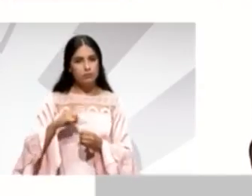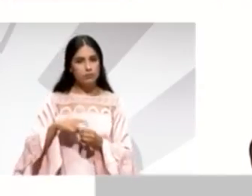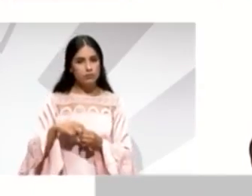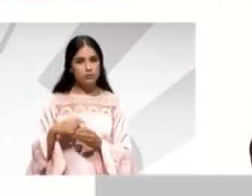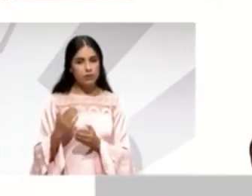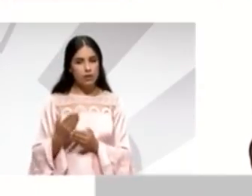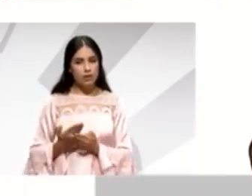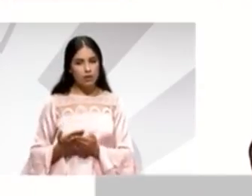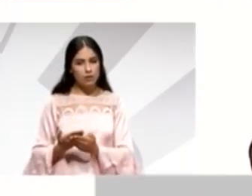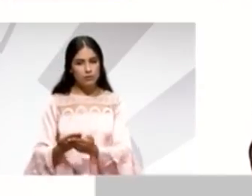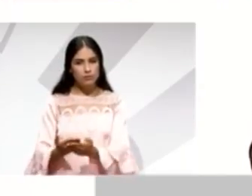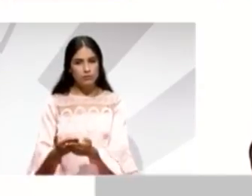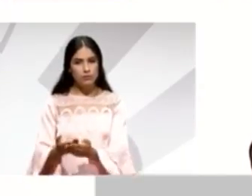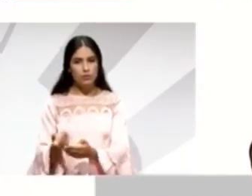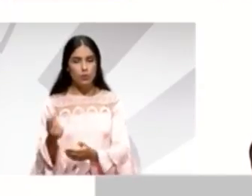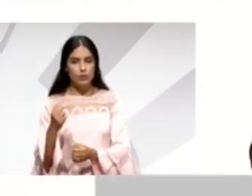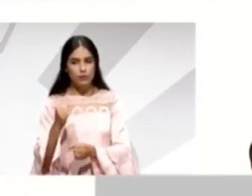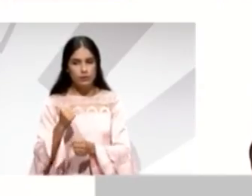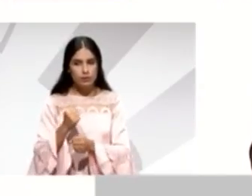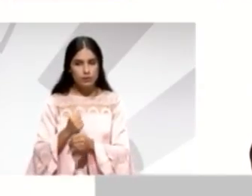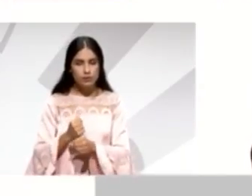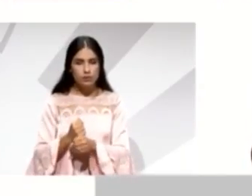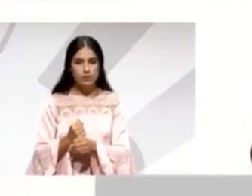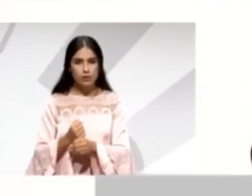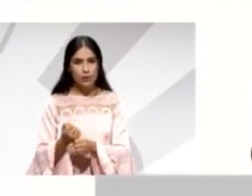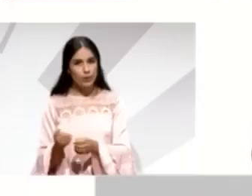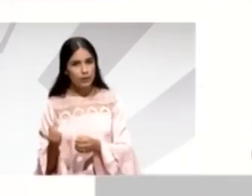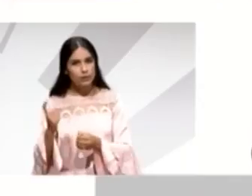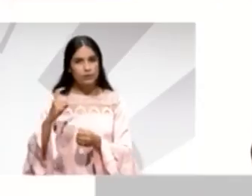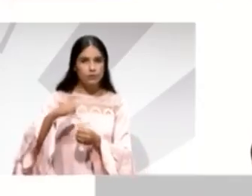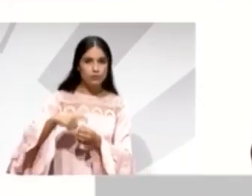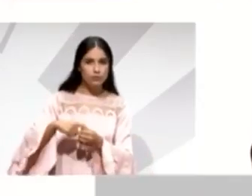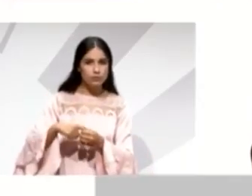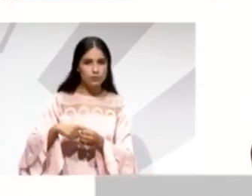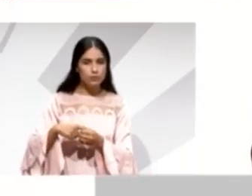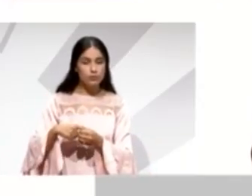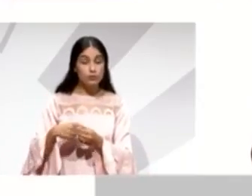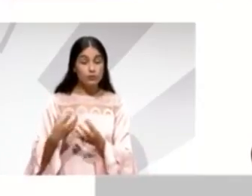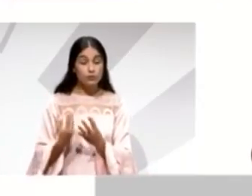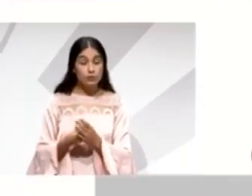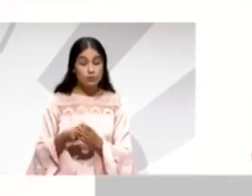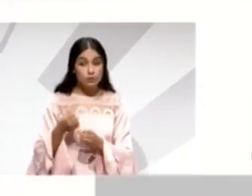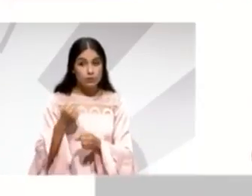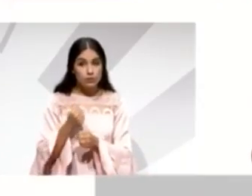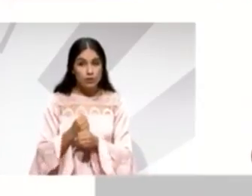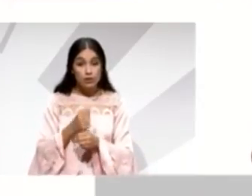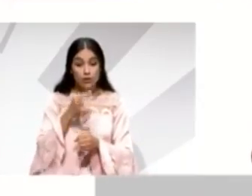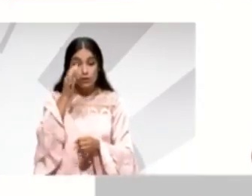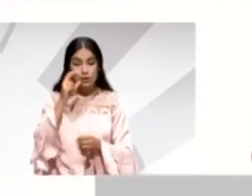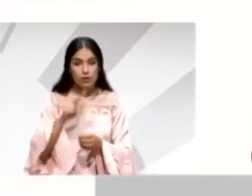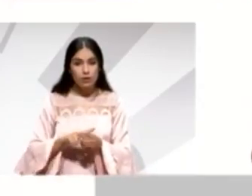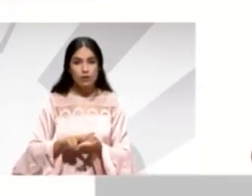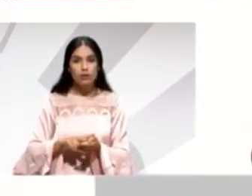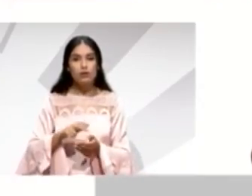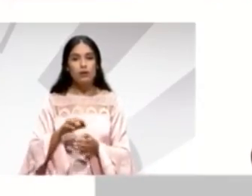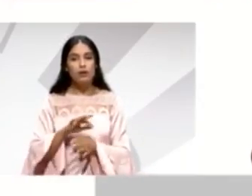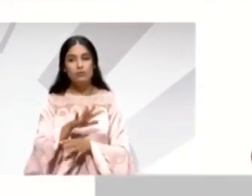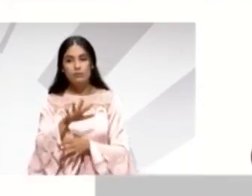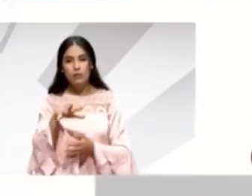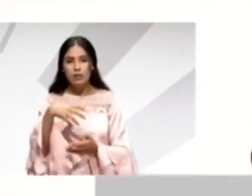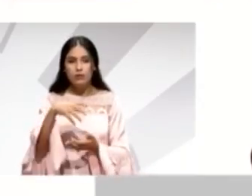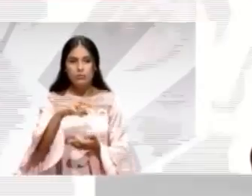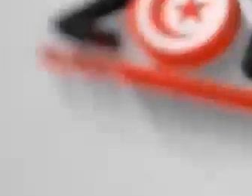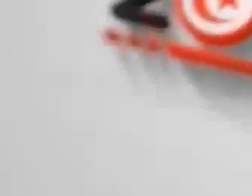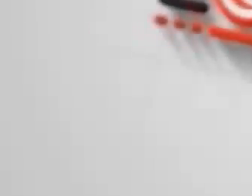وفي التشغيل وت شريكه في صنع القرار المحلي والجهوي والوطني